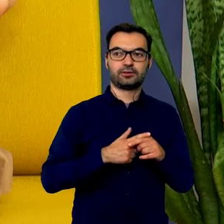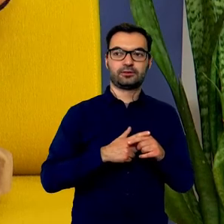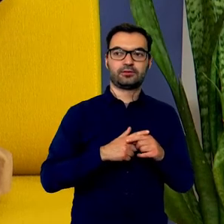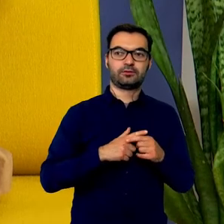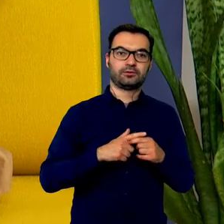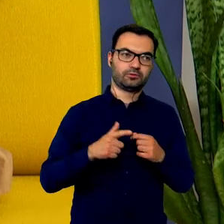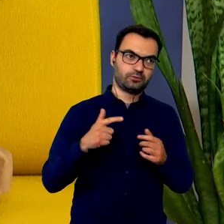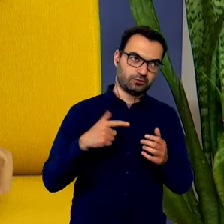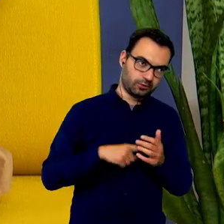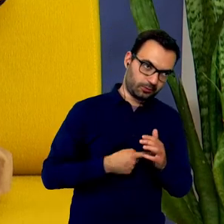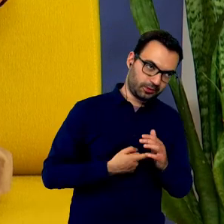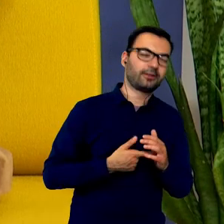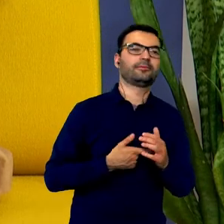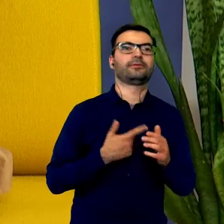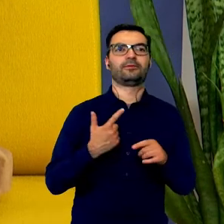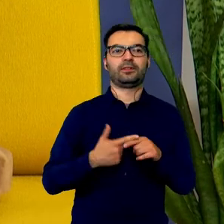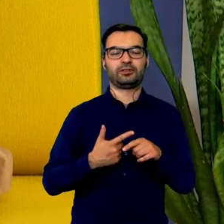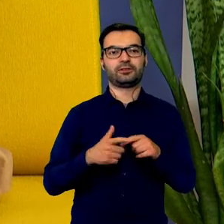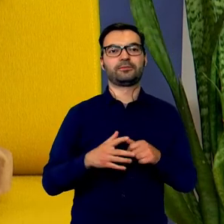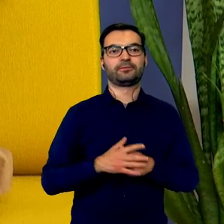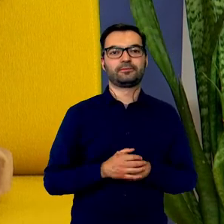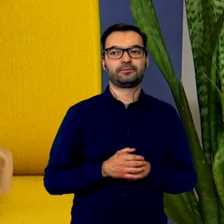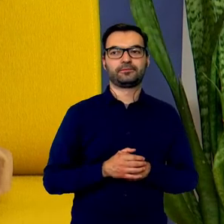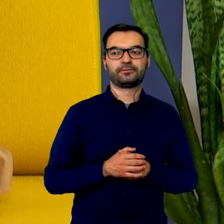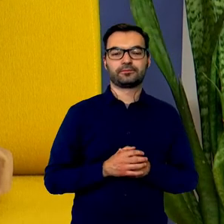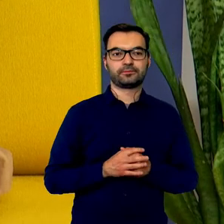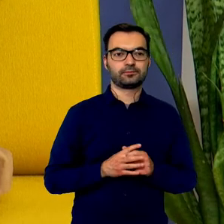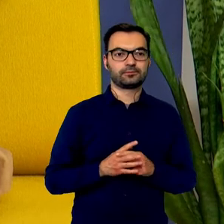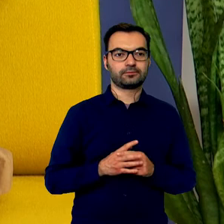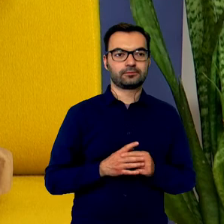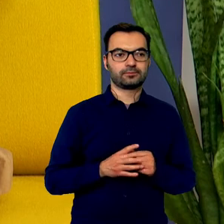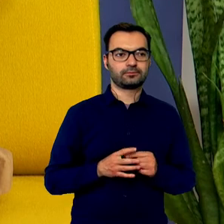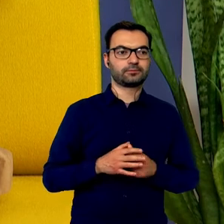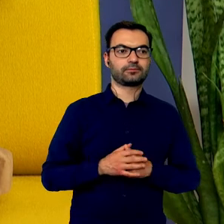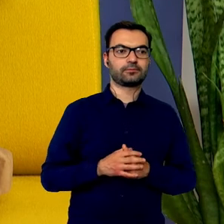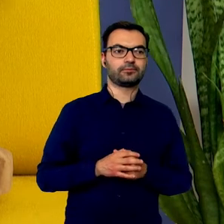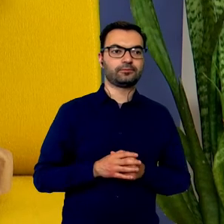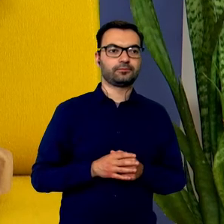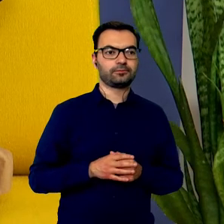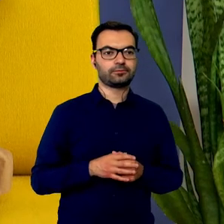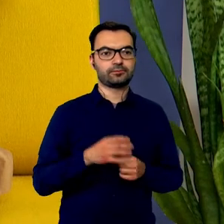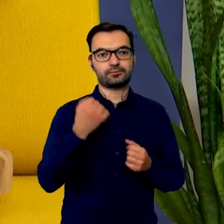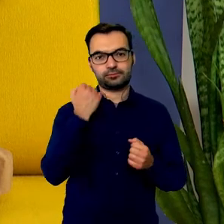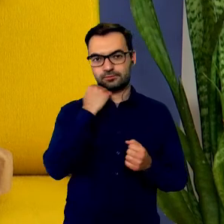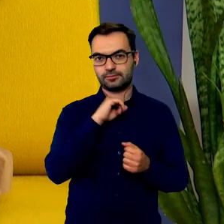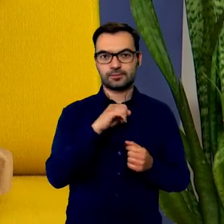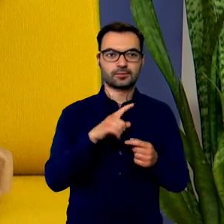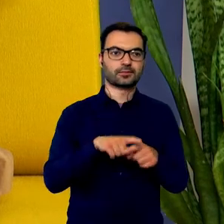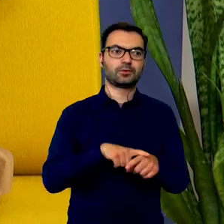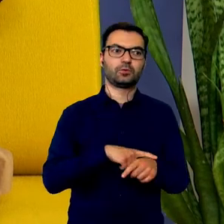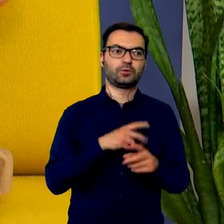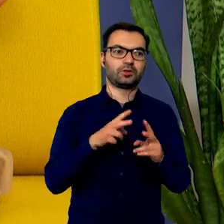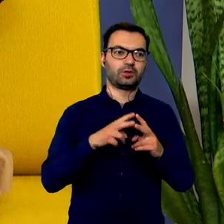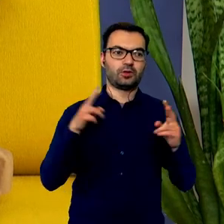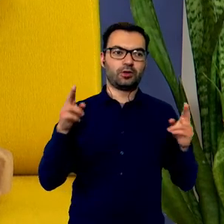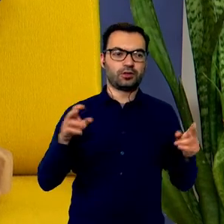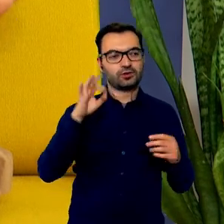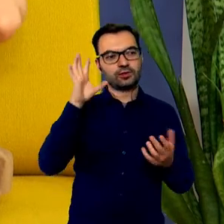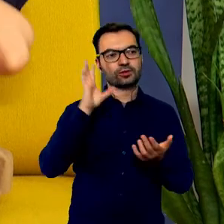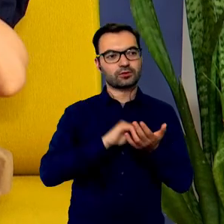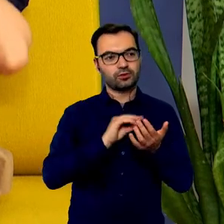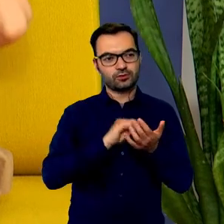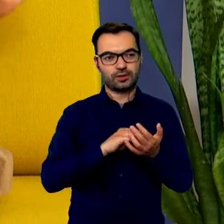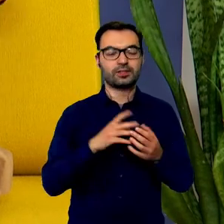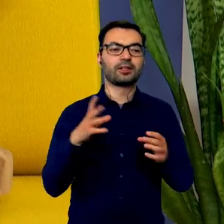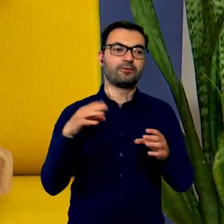2020, no tutaj powinnam postawić kropkę, no to też jest... bardzo duży czas pani różnych doświadczeń,